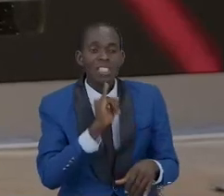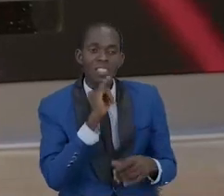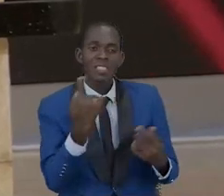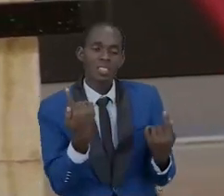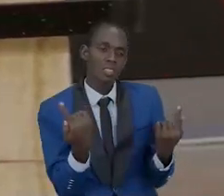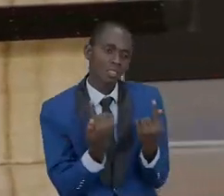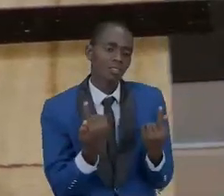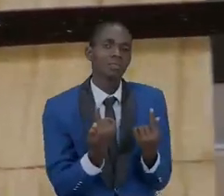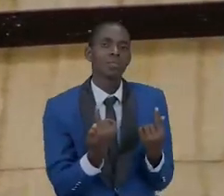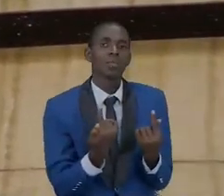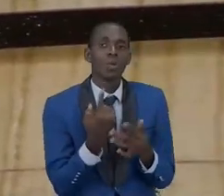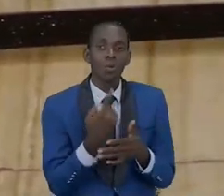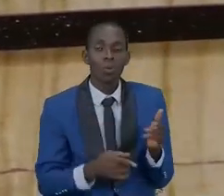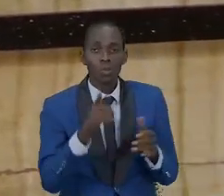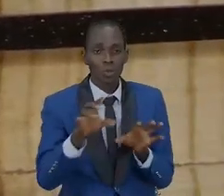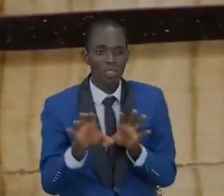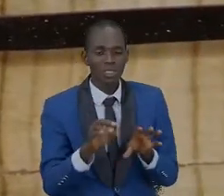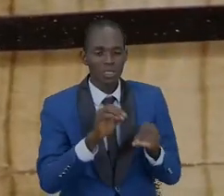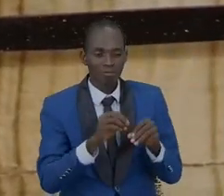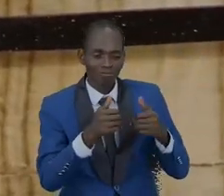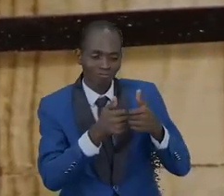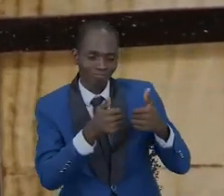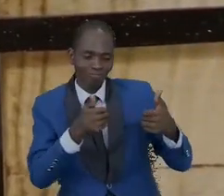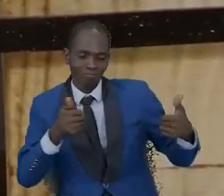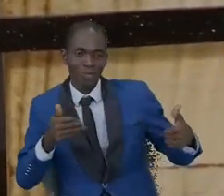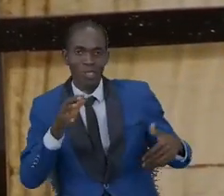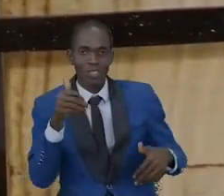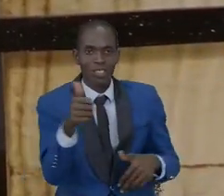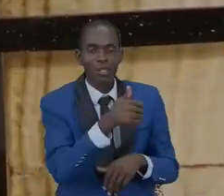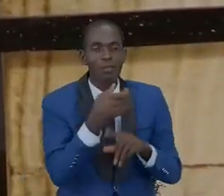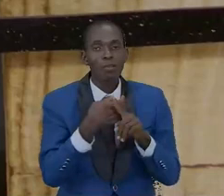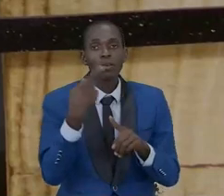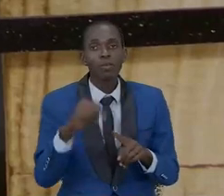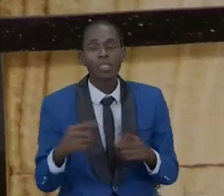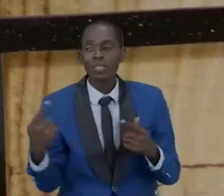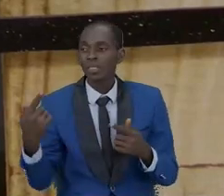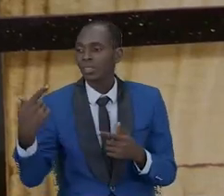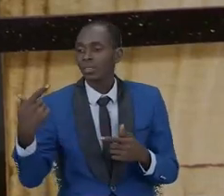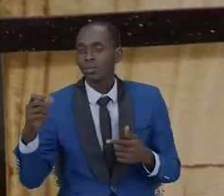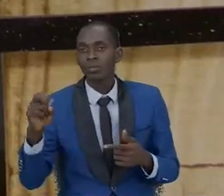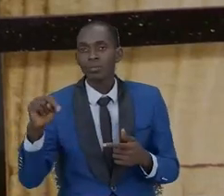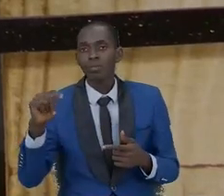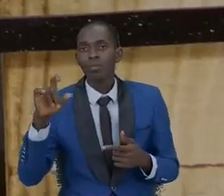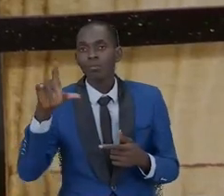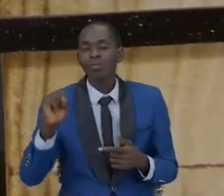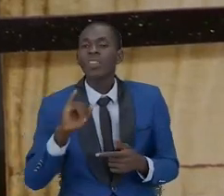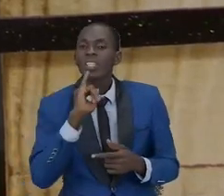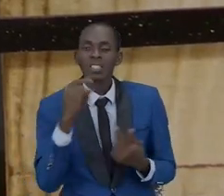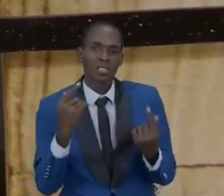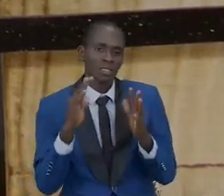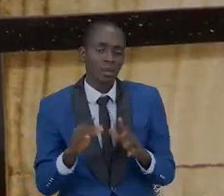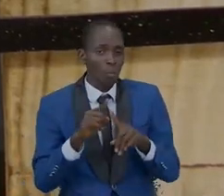dans entre ses parents entre dissociation des paillettes c'est un péché mais maintenant tu es né de nouveau